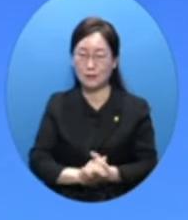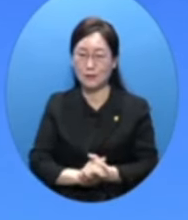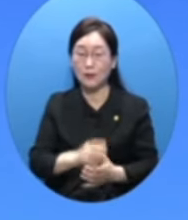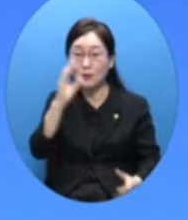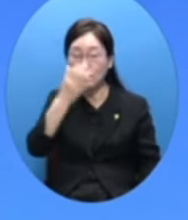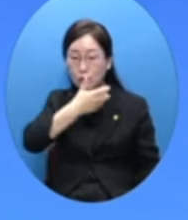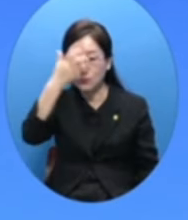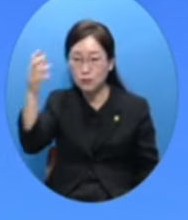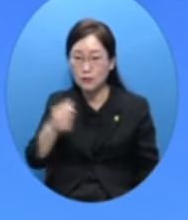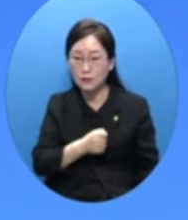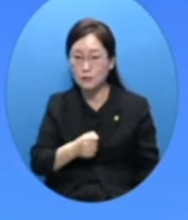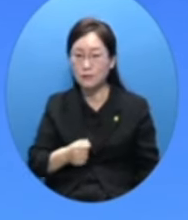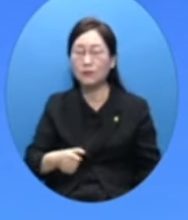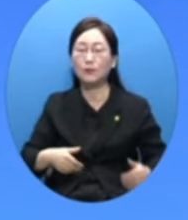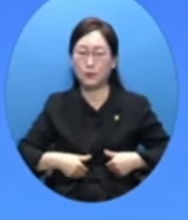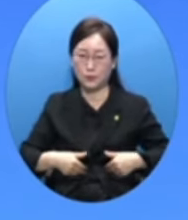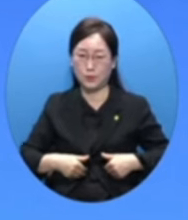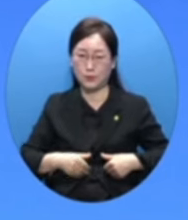거룩한 꿈을 꿔야 됩니다.